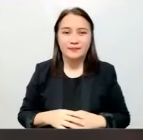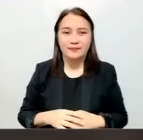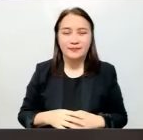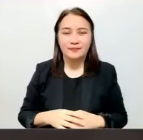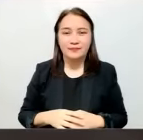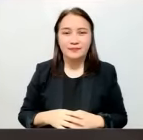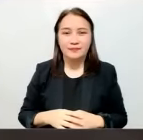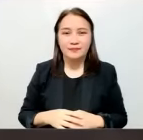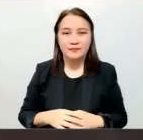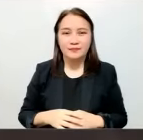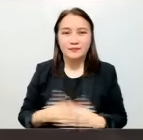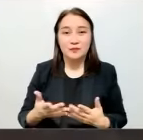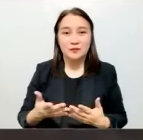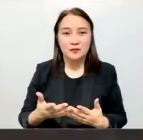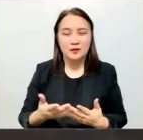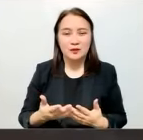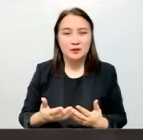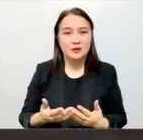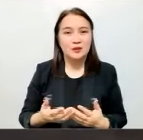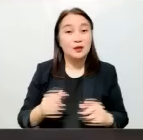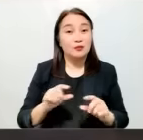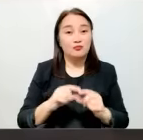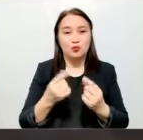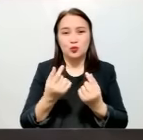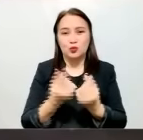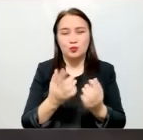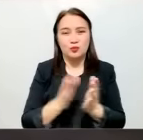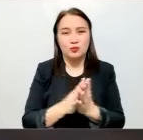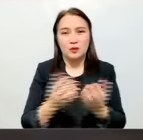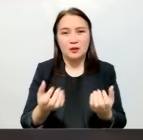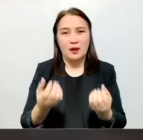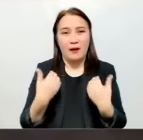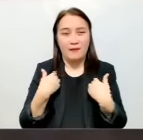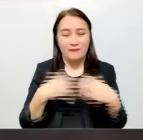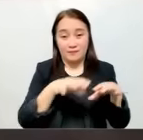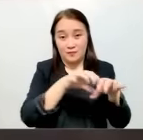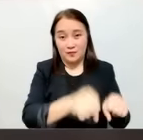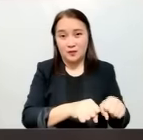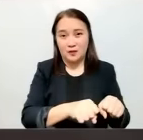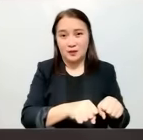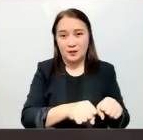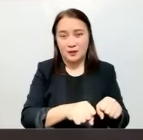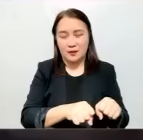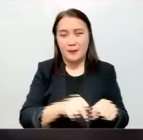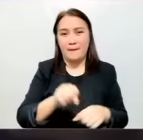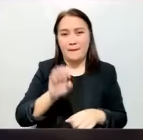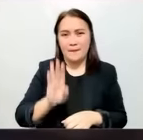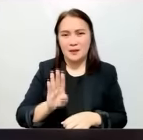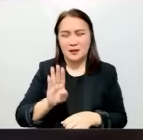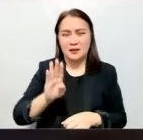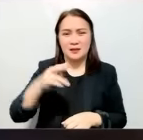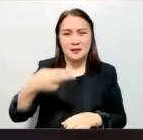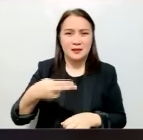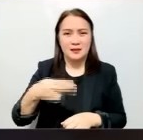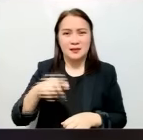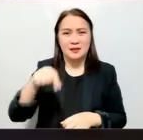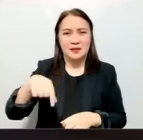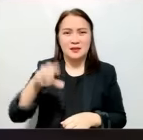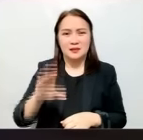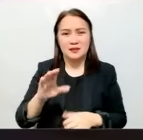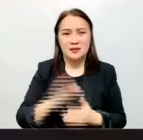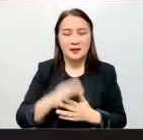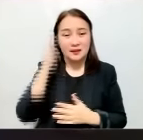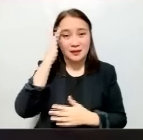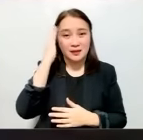Big-time na tulak ng droga ang nalambat ng mga pulis sa kanilang bypass operation sa Batasang Hills, Quezon City. Kinilala ang suspect na si